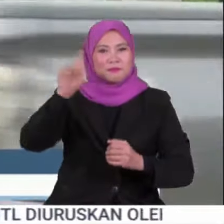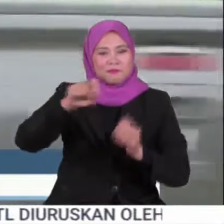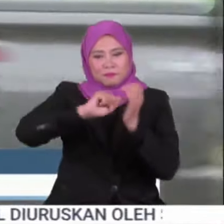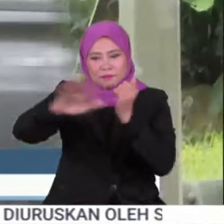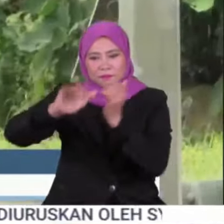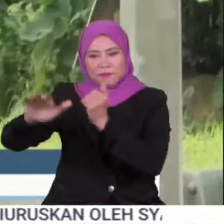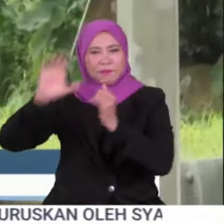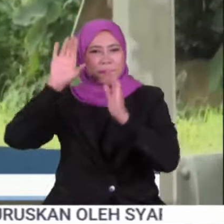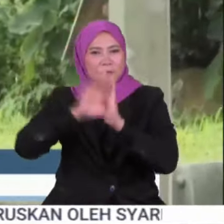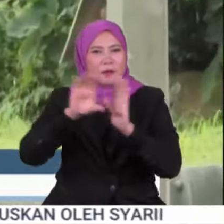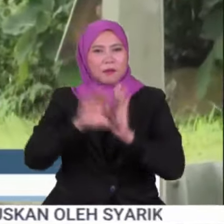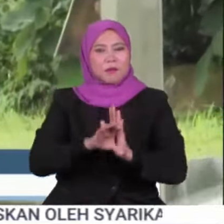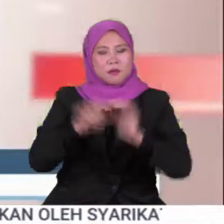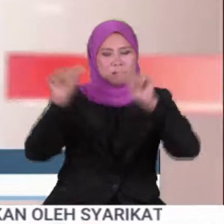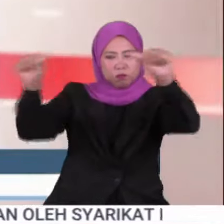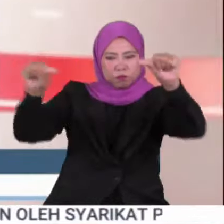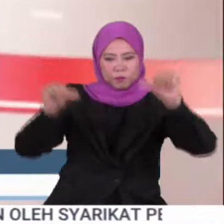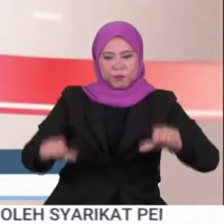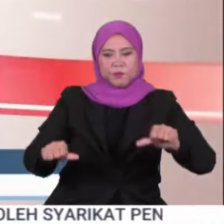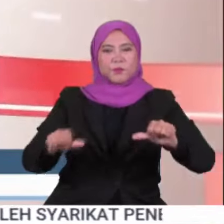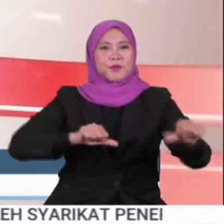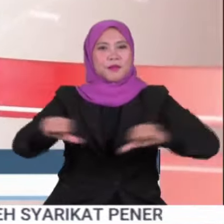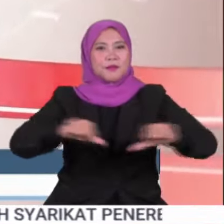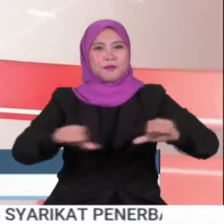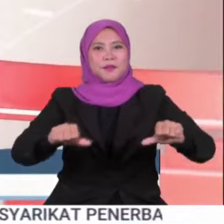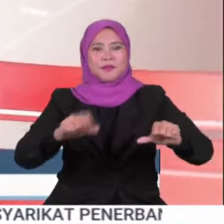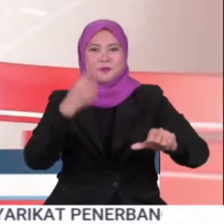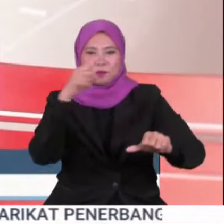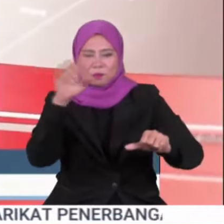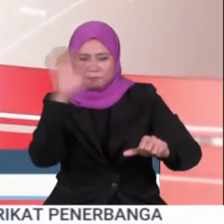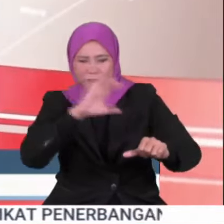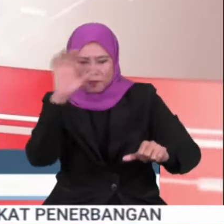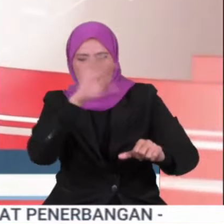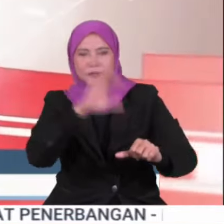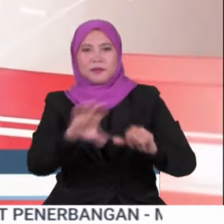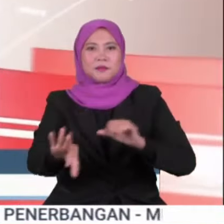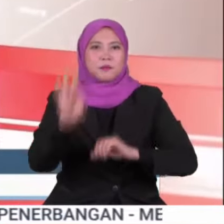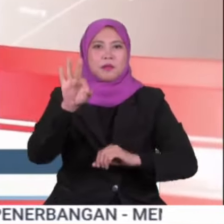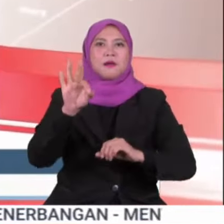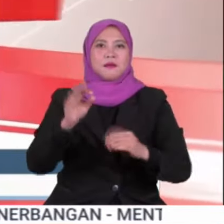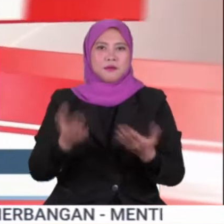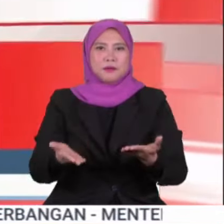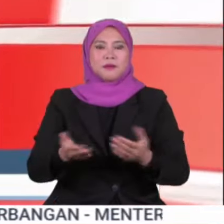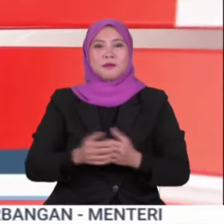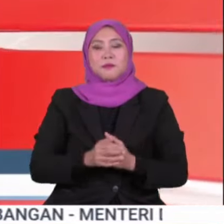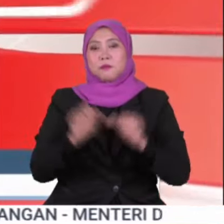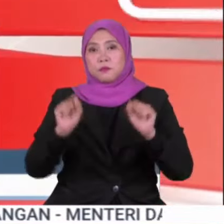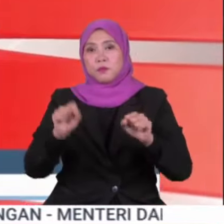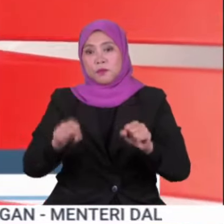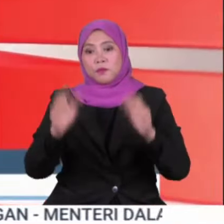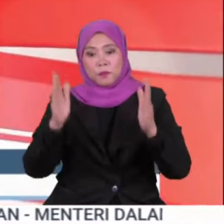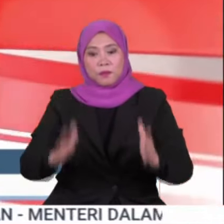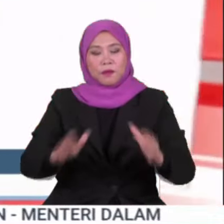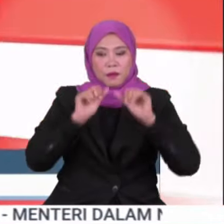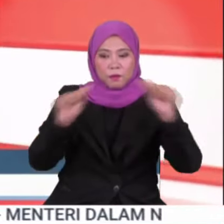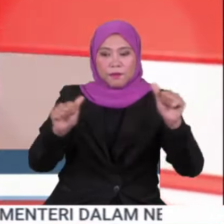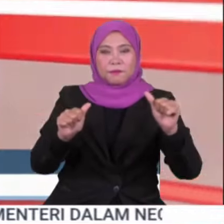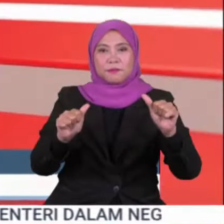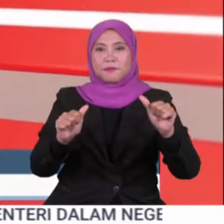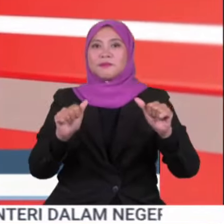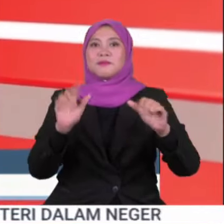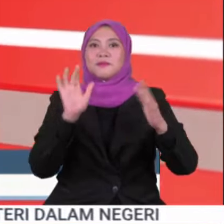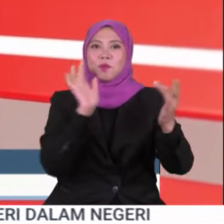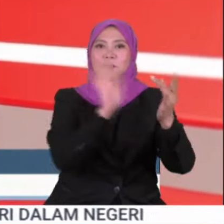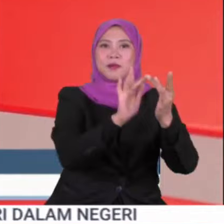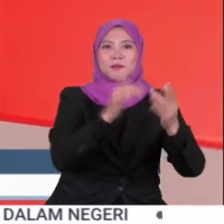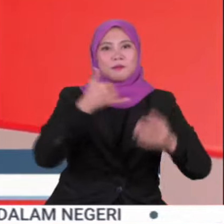gambar suspek kepada orang awam melalui aktiviti meet and greet turut dijalankan. Ia bagi membolehkan orang awam menghubungi pihak